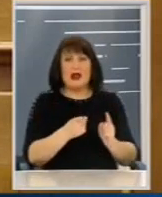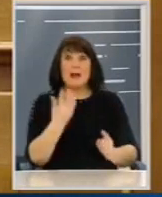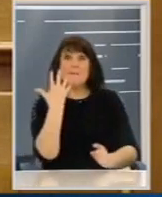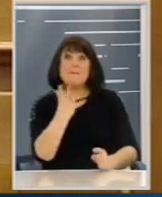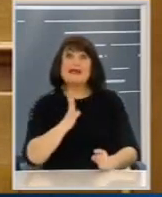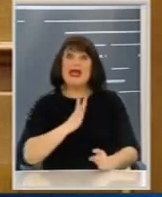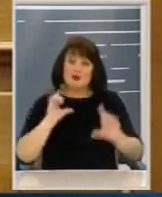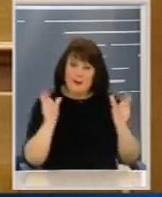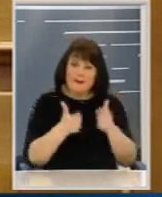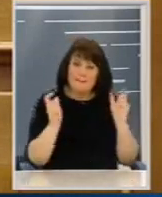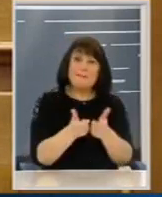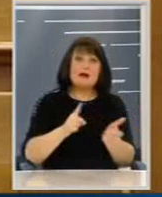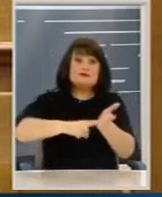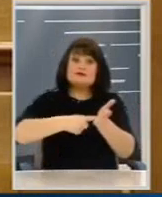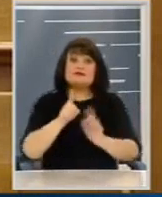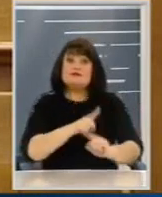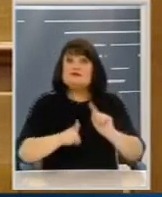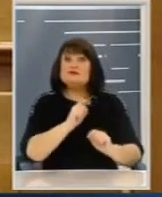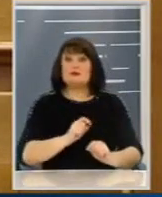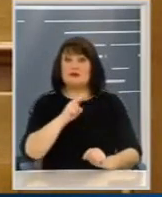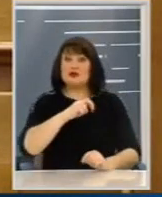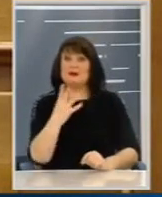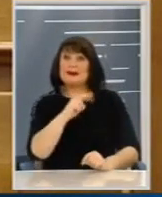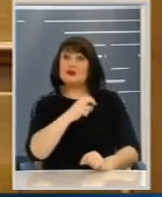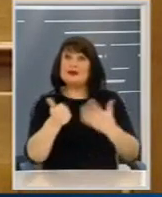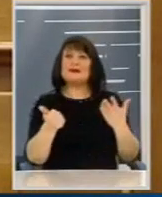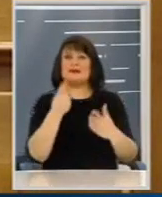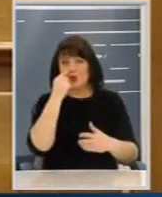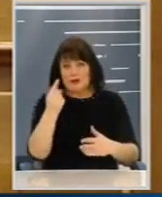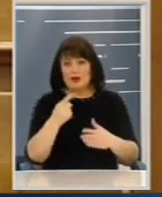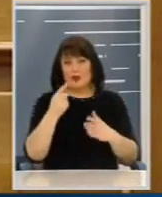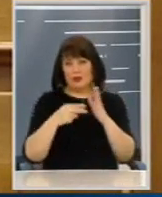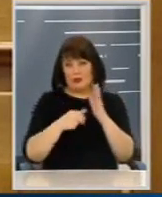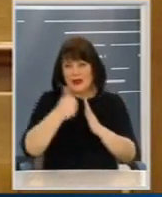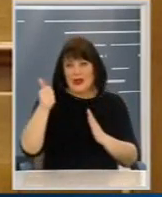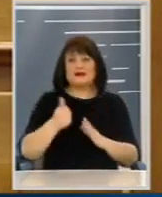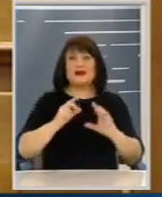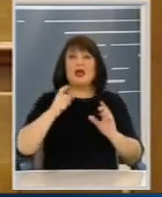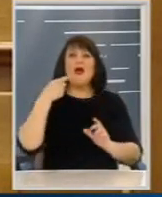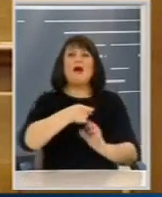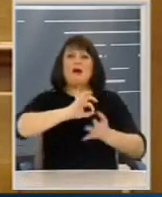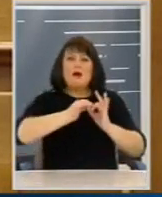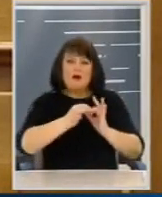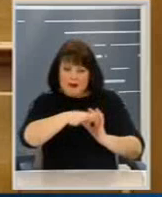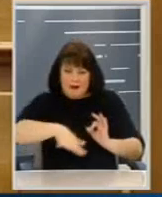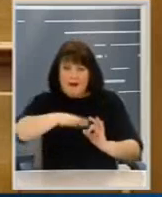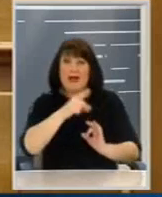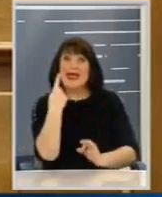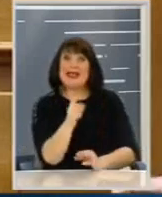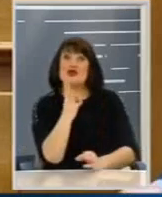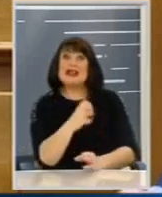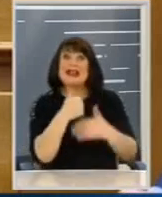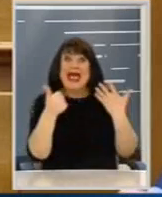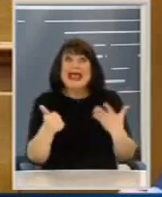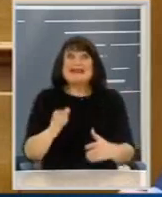ατόμων. 25 και 26 Νοεμβρίου του 2016, εξάρθρωση εγκληματικής οργάνωσης στην ίδια περιοχή με 146